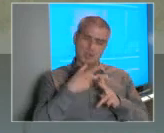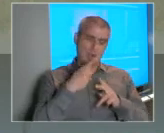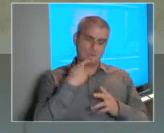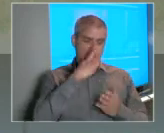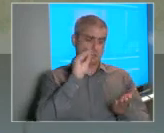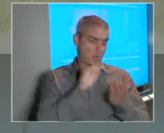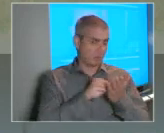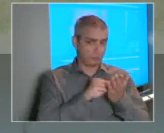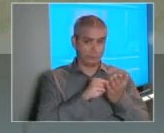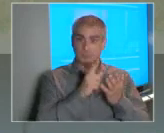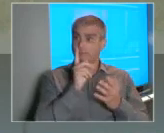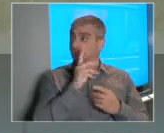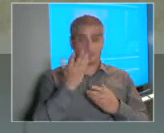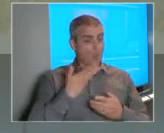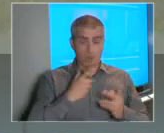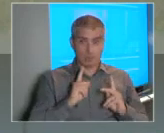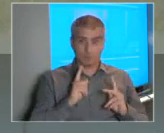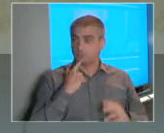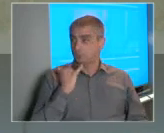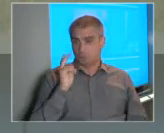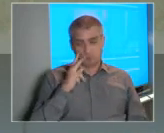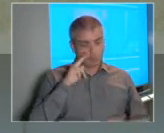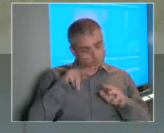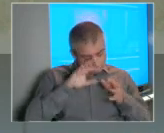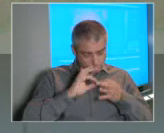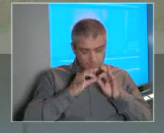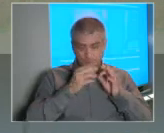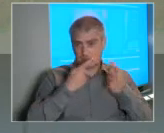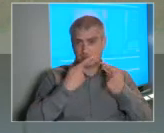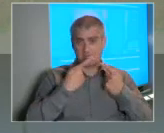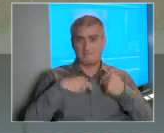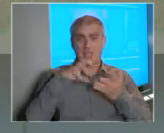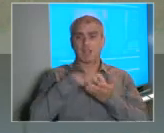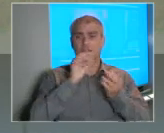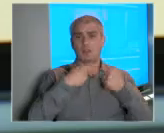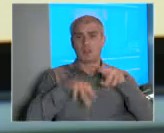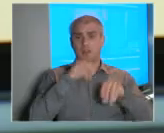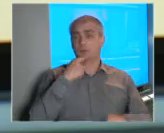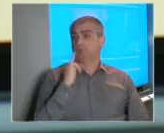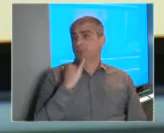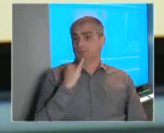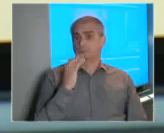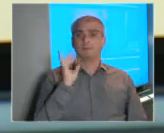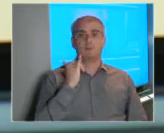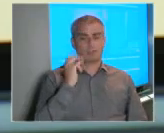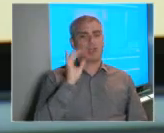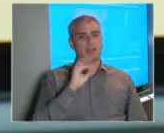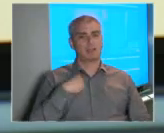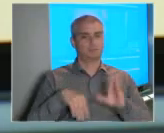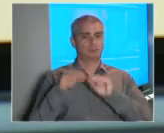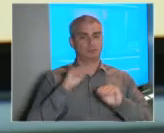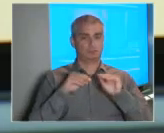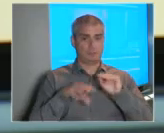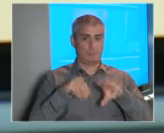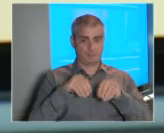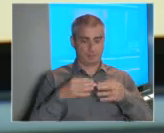אומרת שאתם רשומים, אגב, גם היא לא הגיעה לכם, נכון? נכון. אפשר להסתכל באתר ועדת הבחירות. נכון. אנחנו עדיין אמנם משתמשים בבחירות